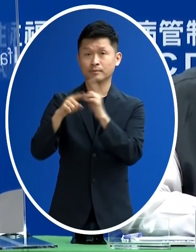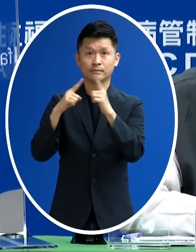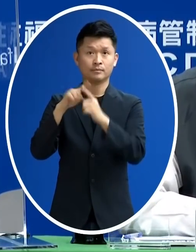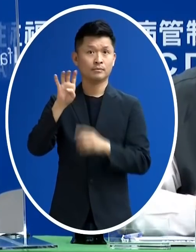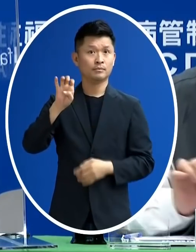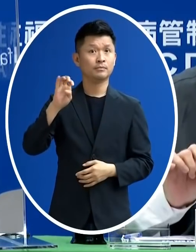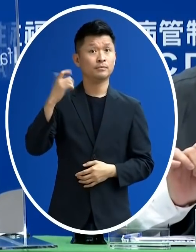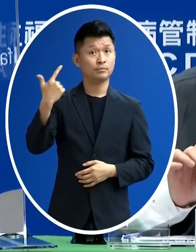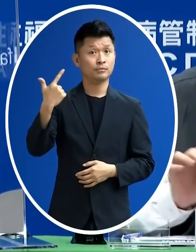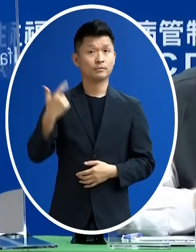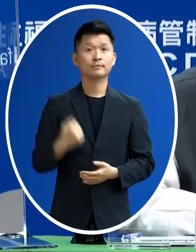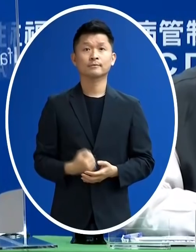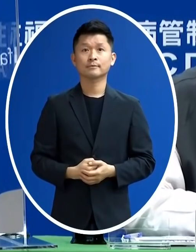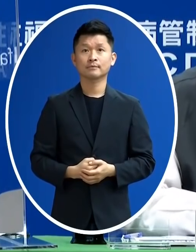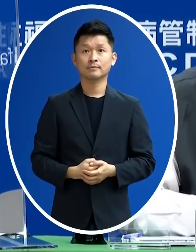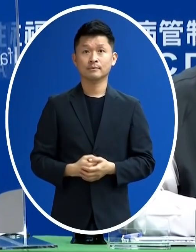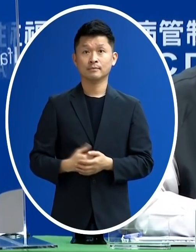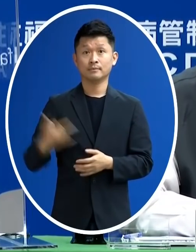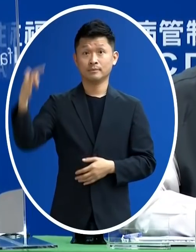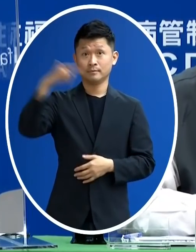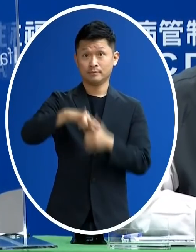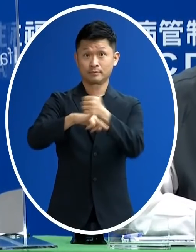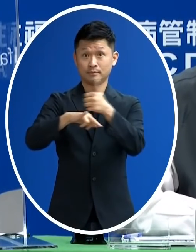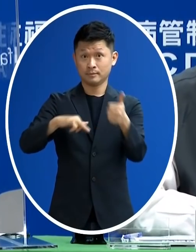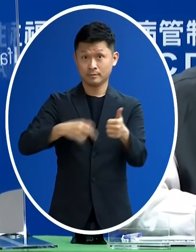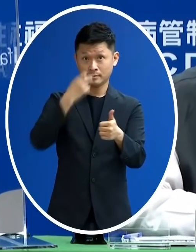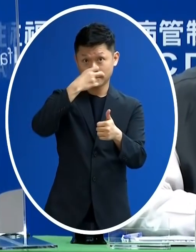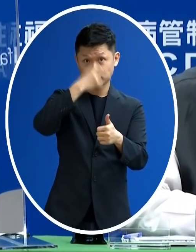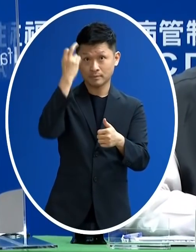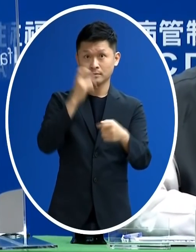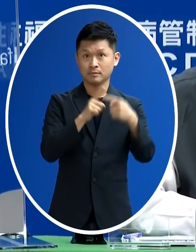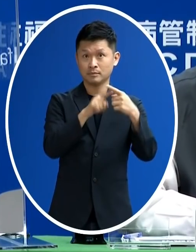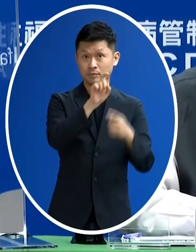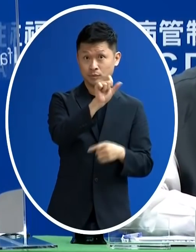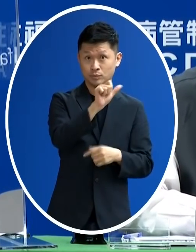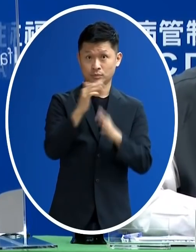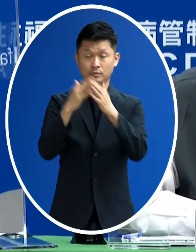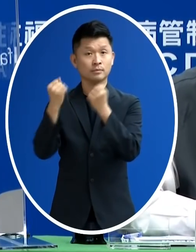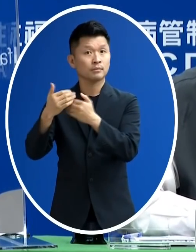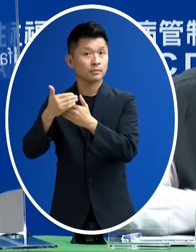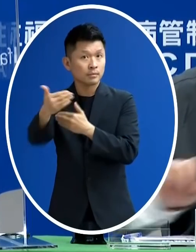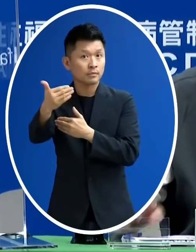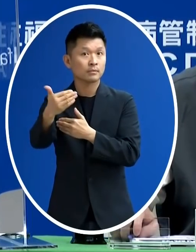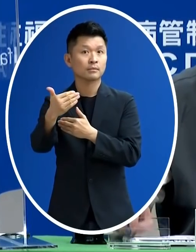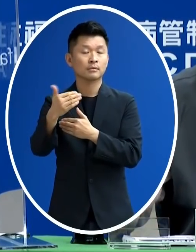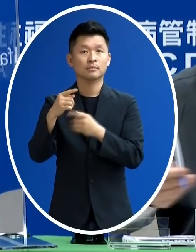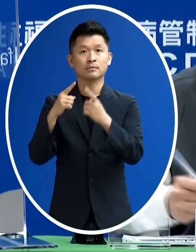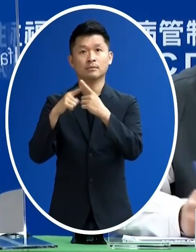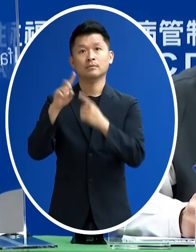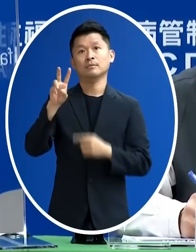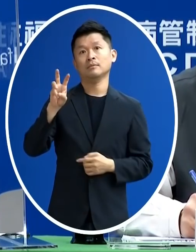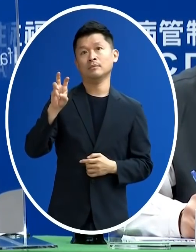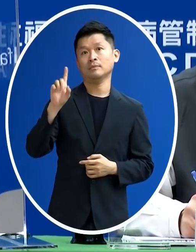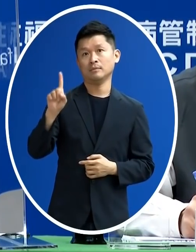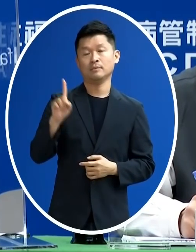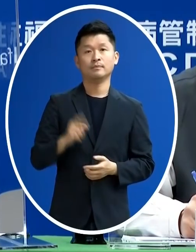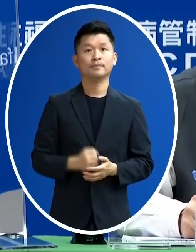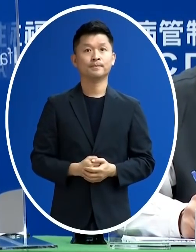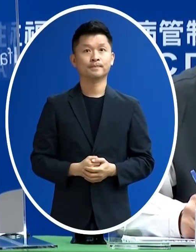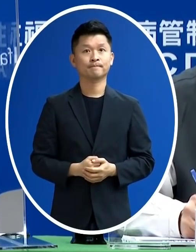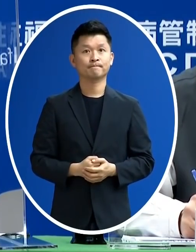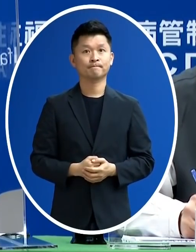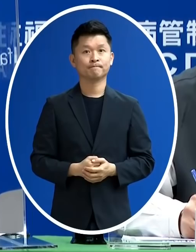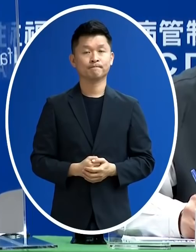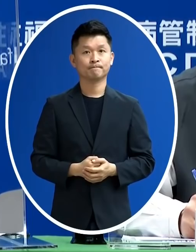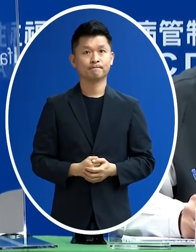有46例哈，那落地裁检15例，居家检疫裁检31例，那整